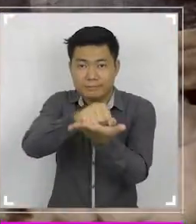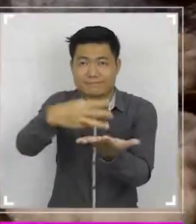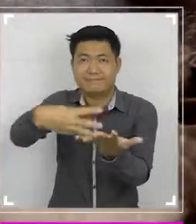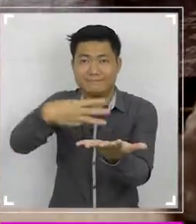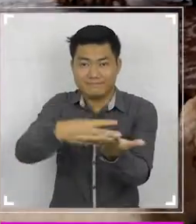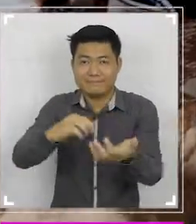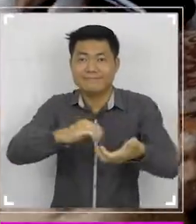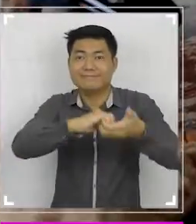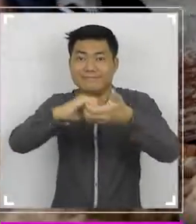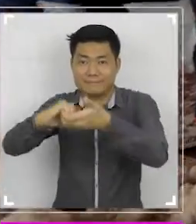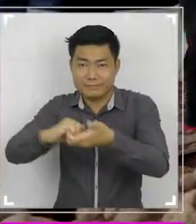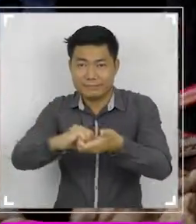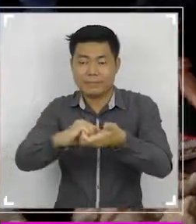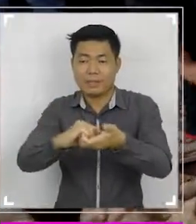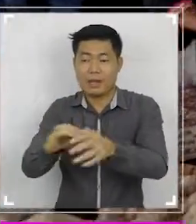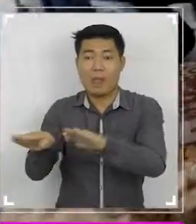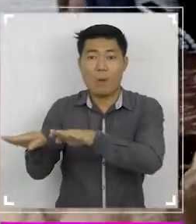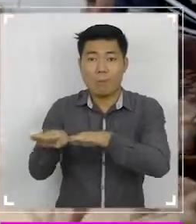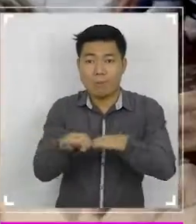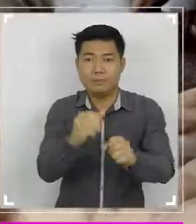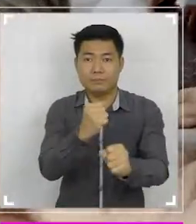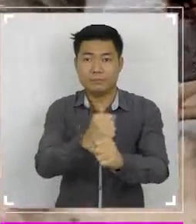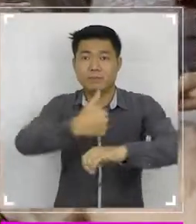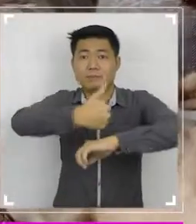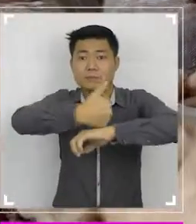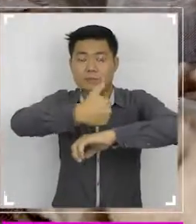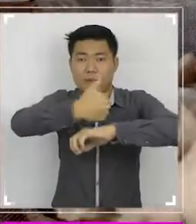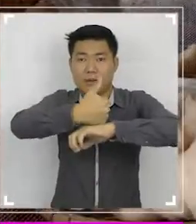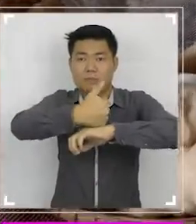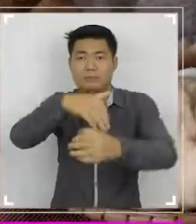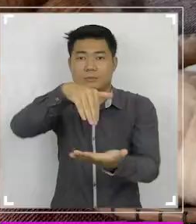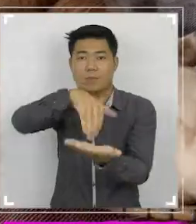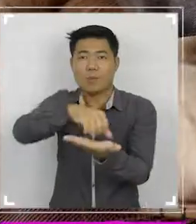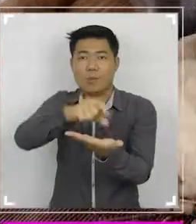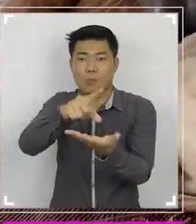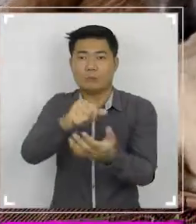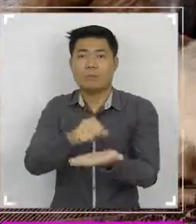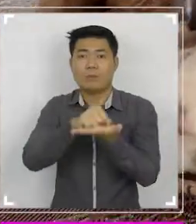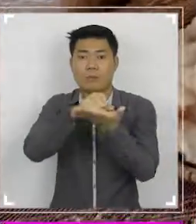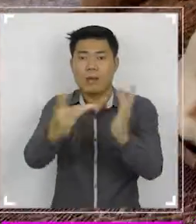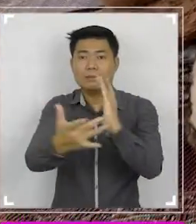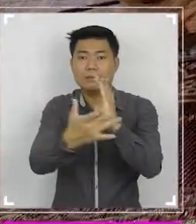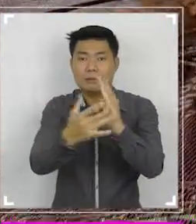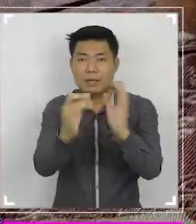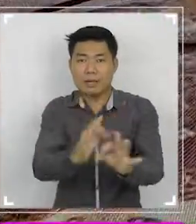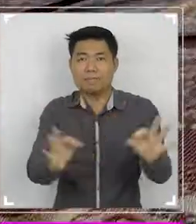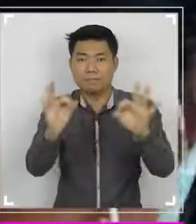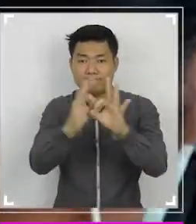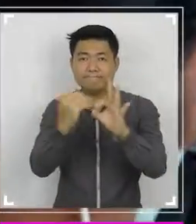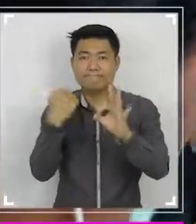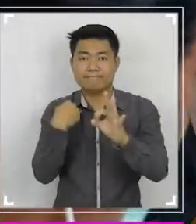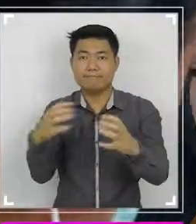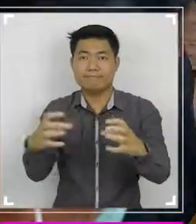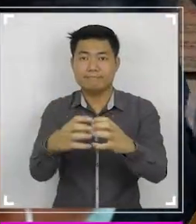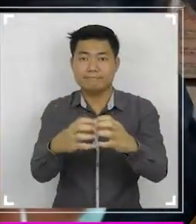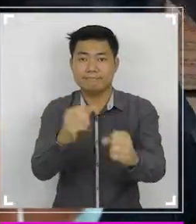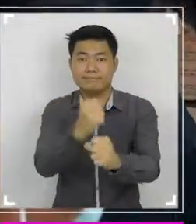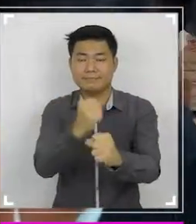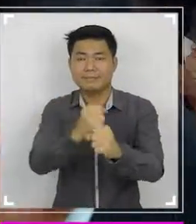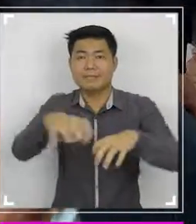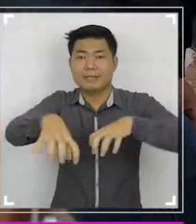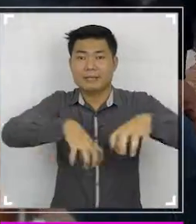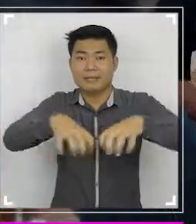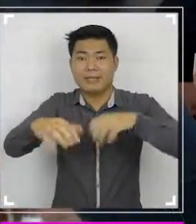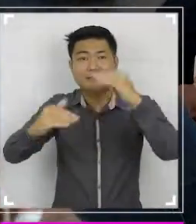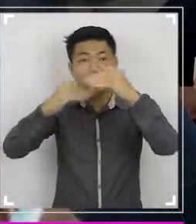การวิชาการและพันธกิจสัมพันธ์พร้อมด้วยนายเทพกรลีลาแต้มหัวหน้าศูนย์เทคโนโลยีที่เหมาะสมและคณะดำเนินงานจั